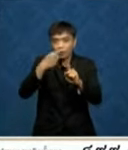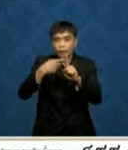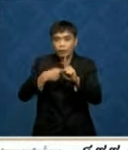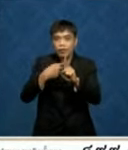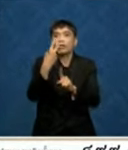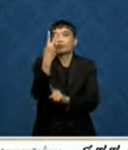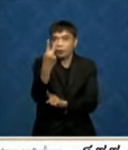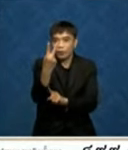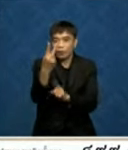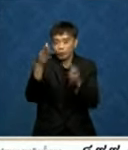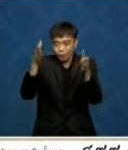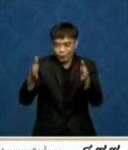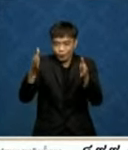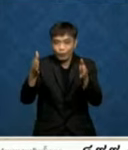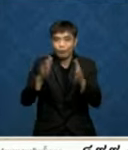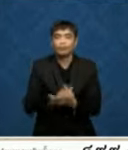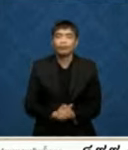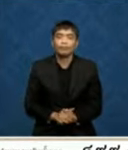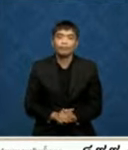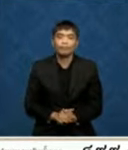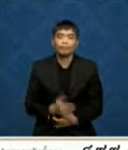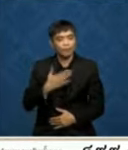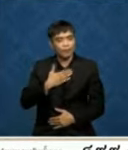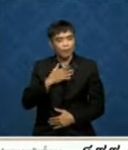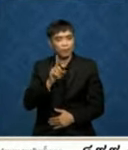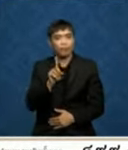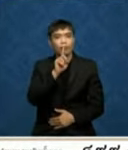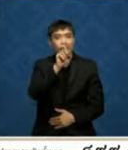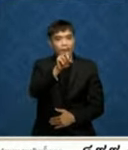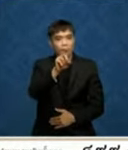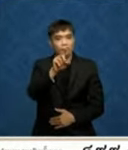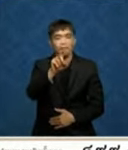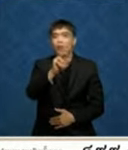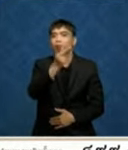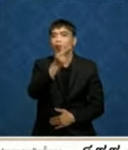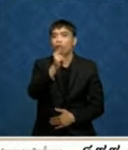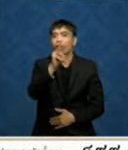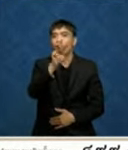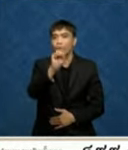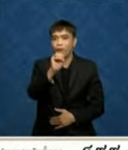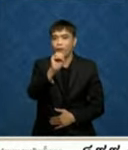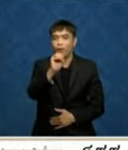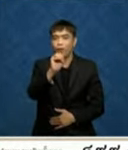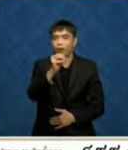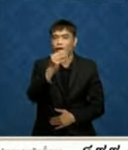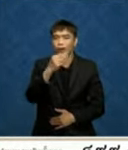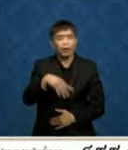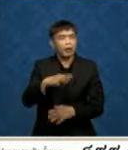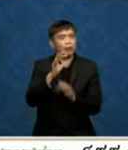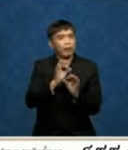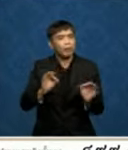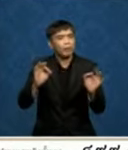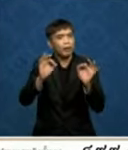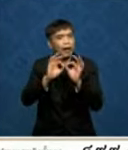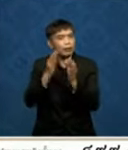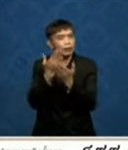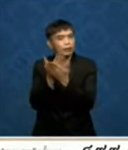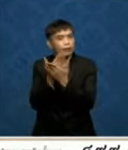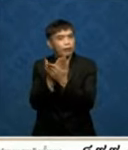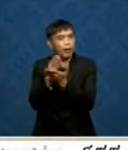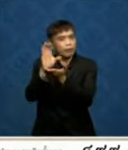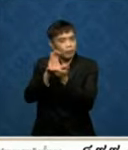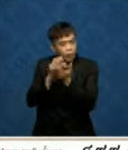แต่ท่านประธานครับคำถามนะครับคำถามก็คือคณะรัฐมนตรีเนี่ยมีเหตุผลและความจำเป็นอะไรในการตรากฎหมายฉบับนี้ครับถ้าคำต